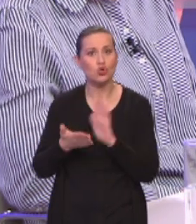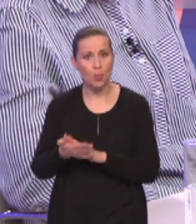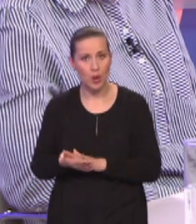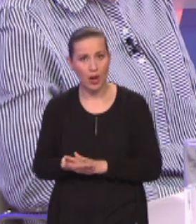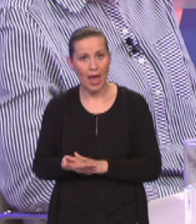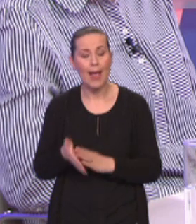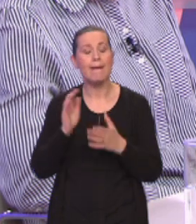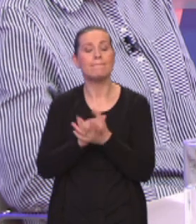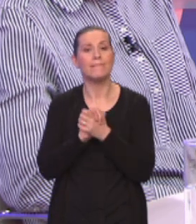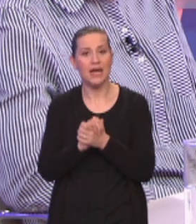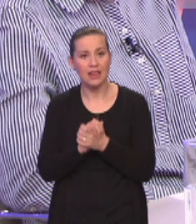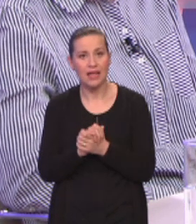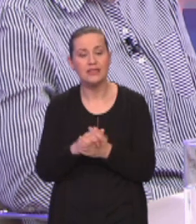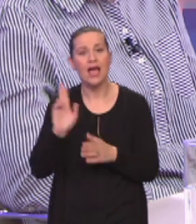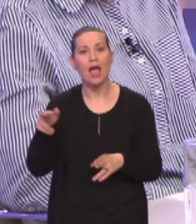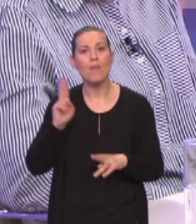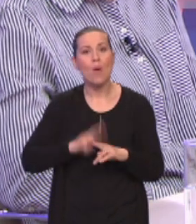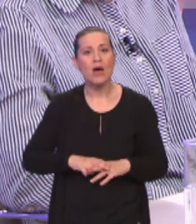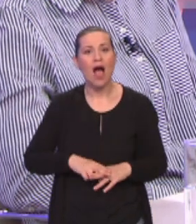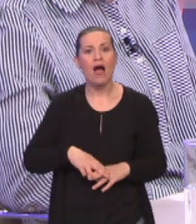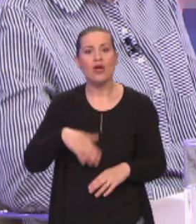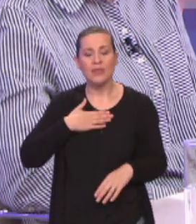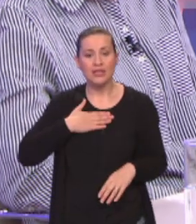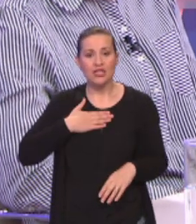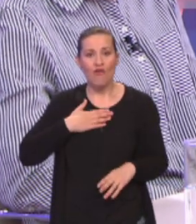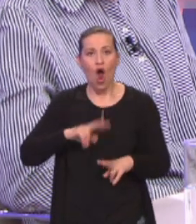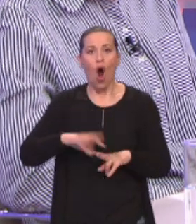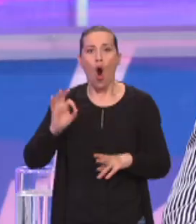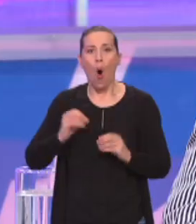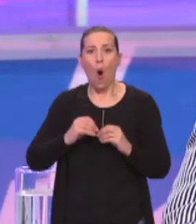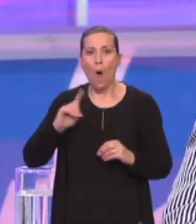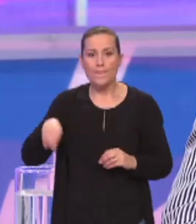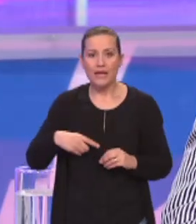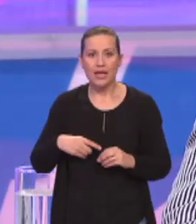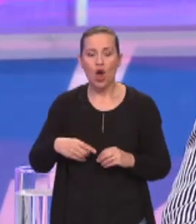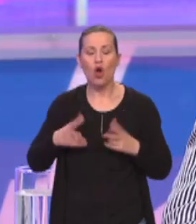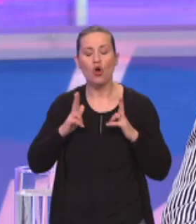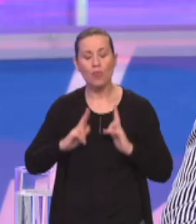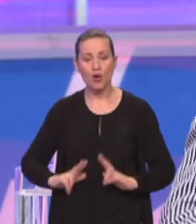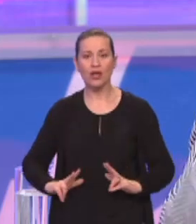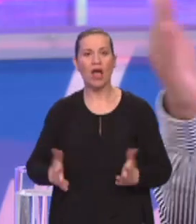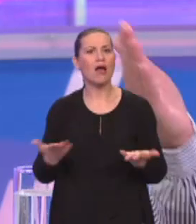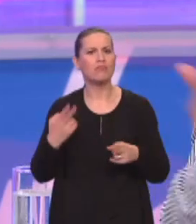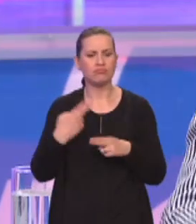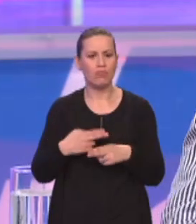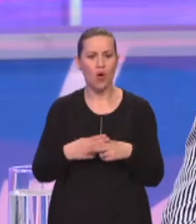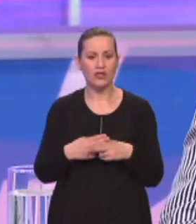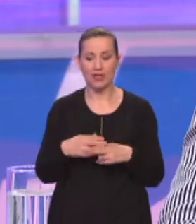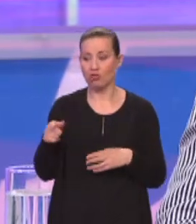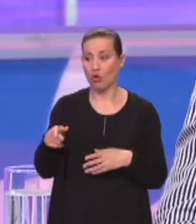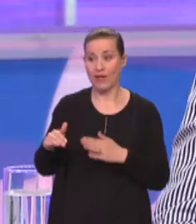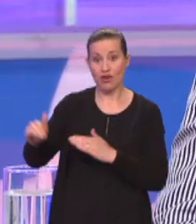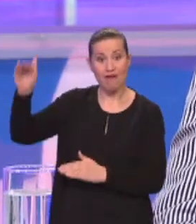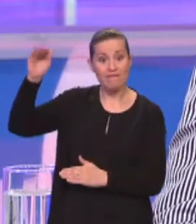uh-huh. prijateljice, da imamo pravo imati svoj hobi, odmoriti se. Mi kad smo bolesne, znači to su već velika